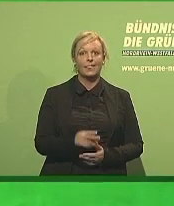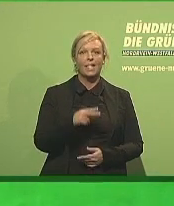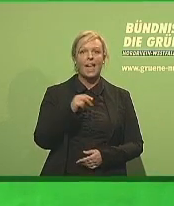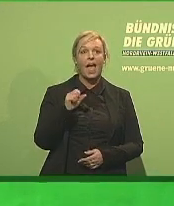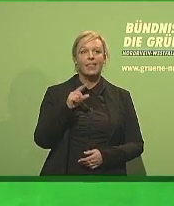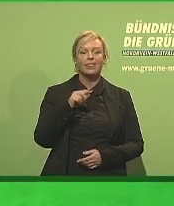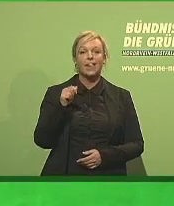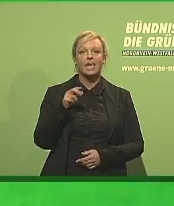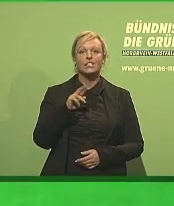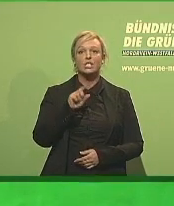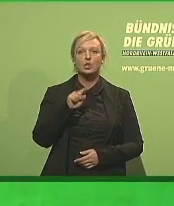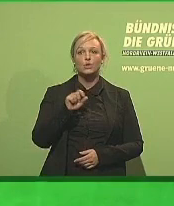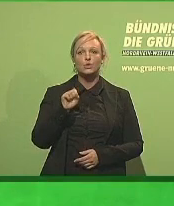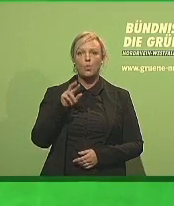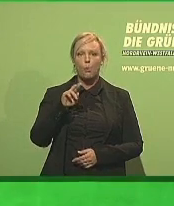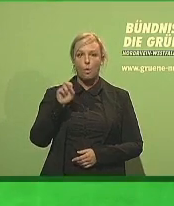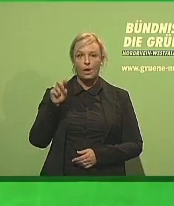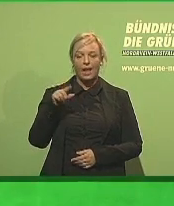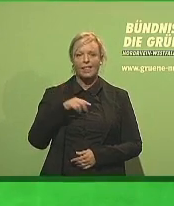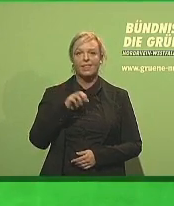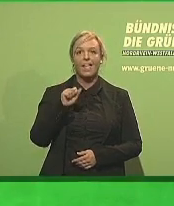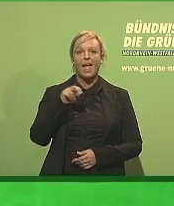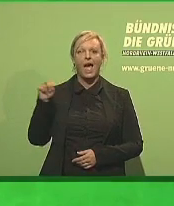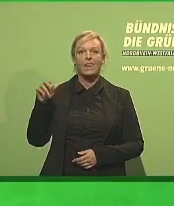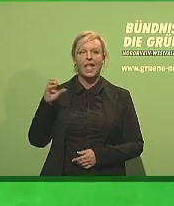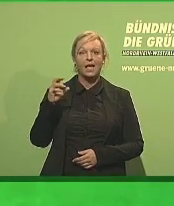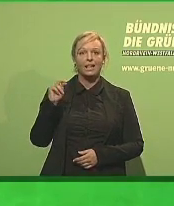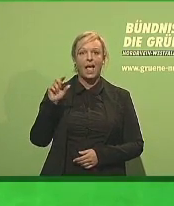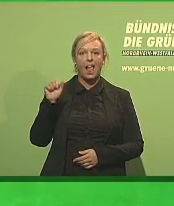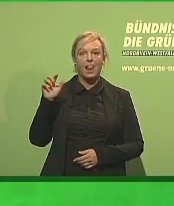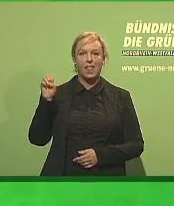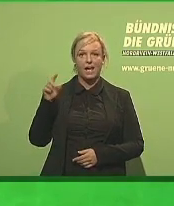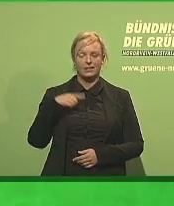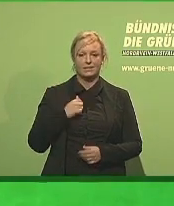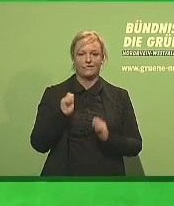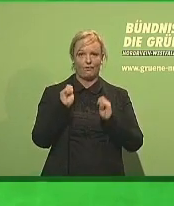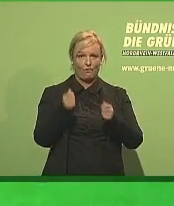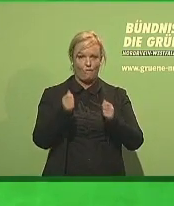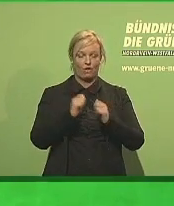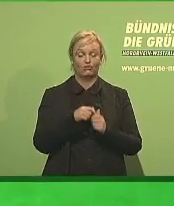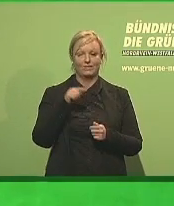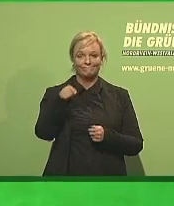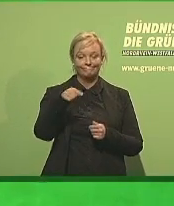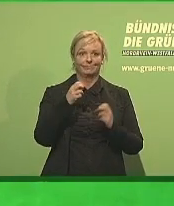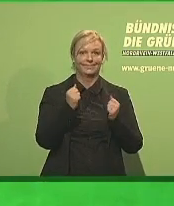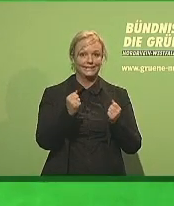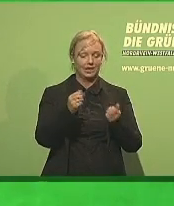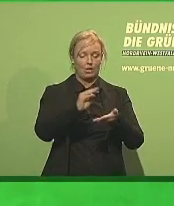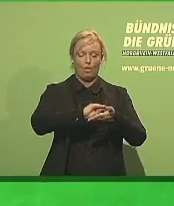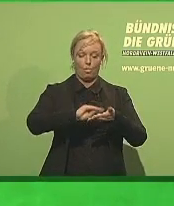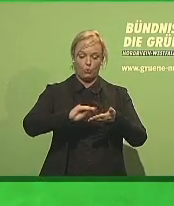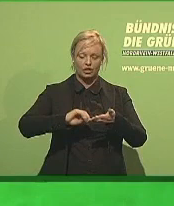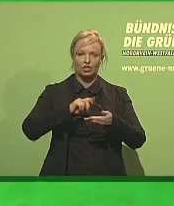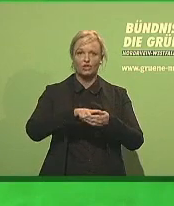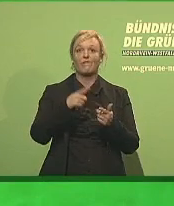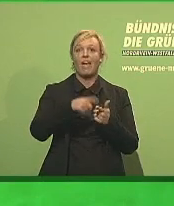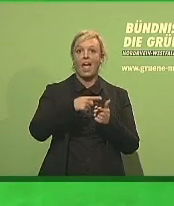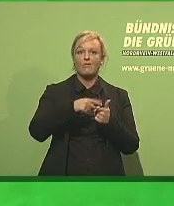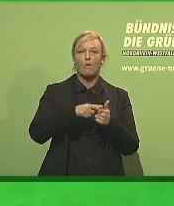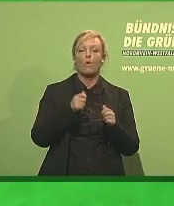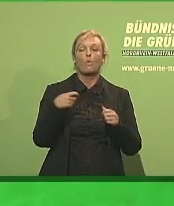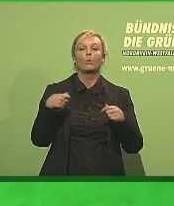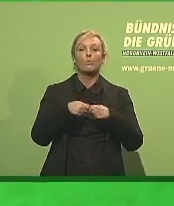Anna Kahlers vor. Diese versichern mit ihrer Unterschrift, dass die Anforderungen des Bundeswahlgesetzes beachtet